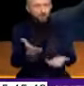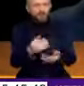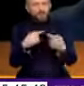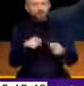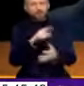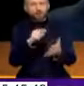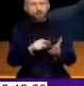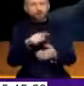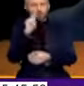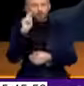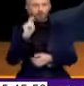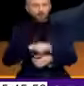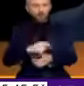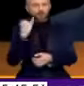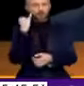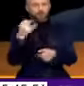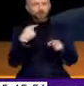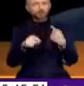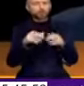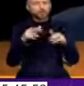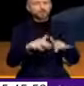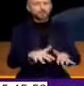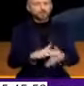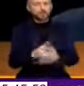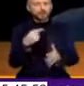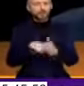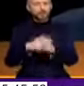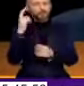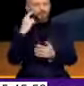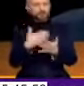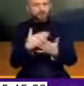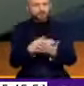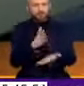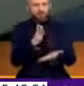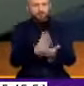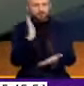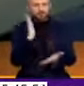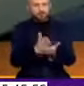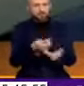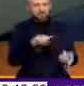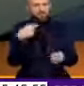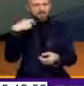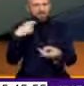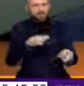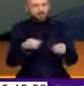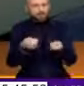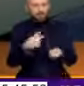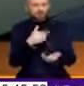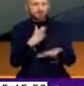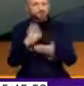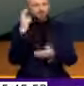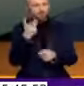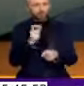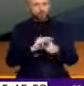Інше питання, що в Україні ідеї розходяться з ділами, бо в Києві, наприклад, ми маємо пряме президентське правління. Ми маємо в Києві